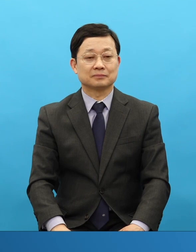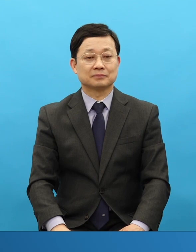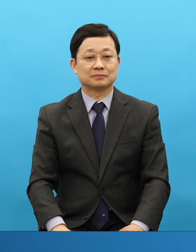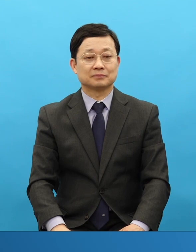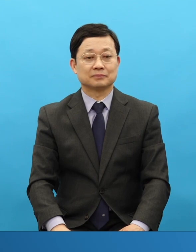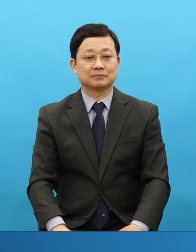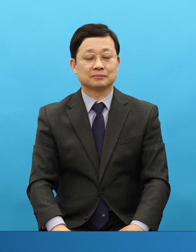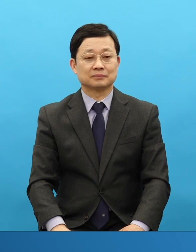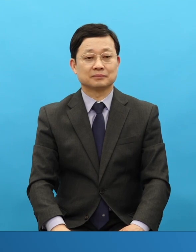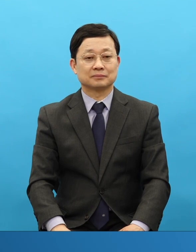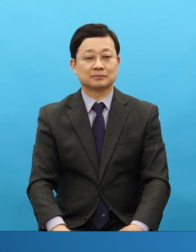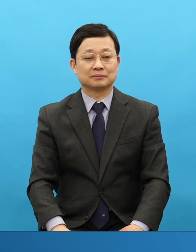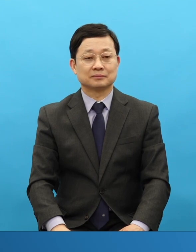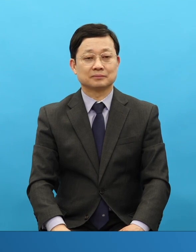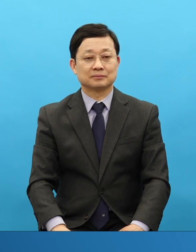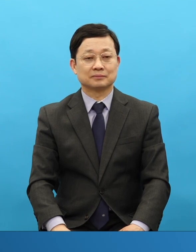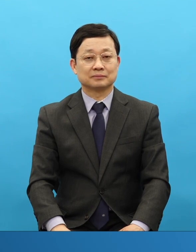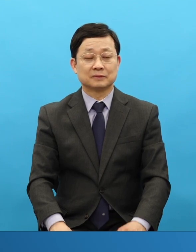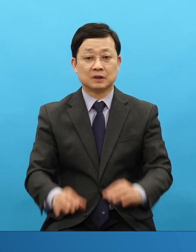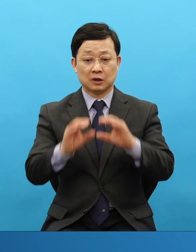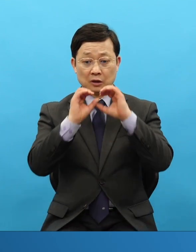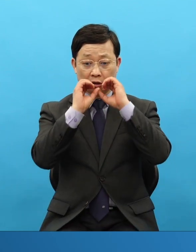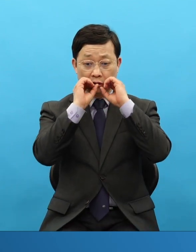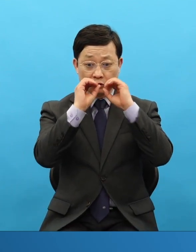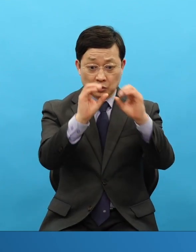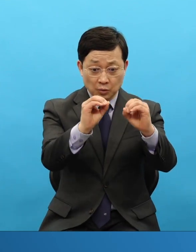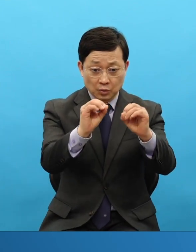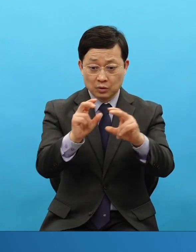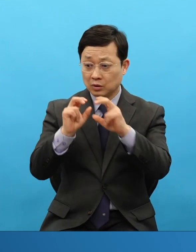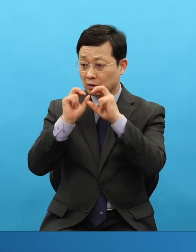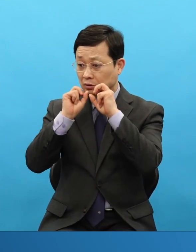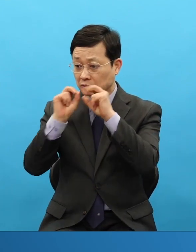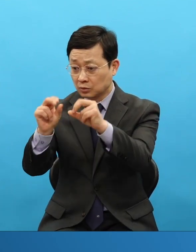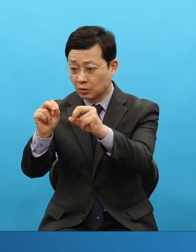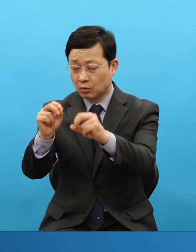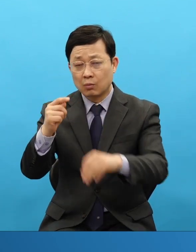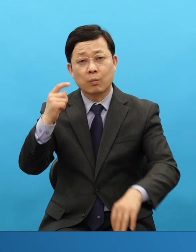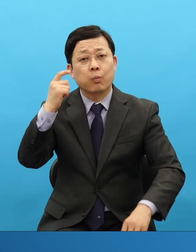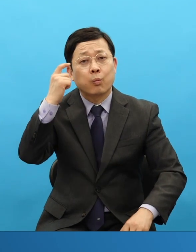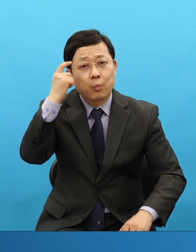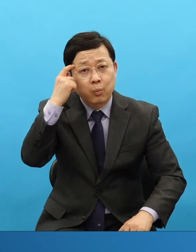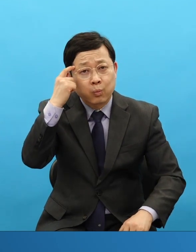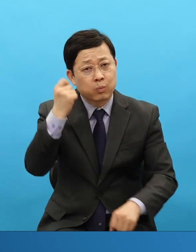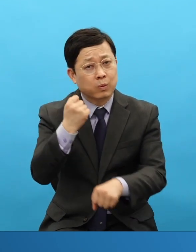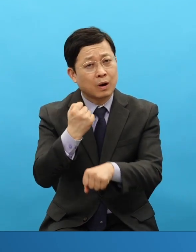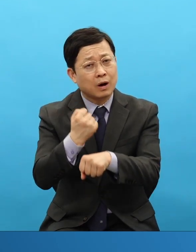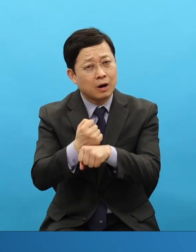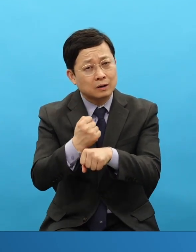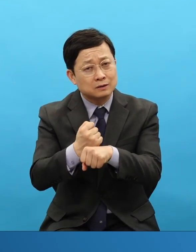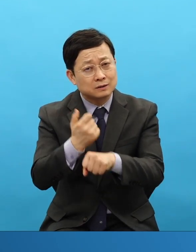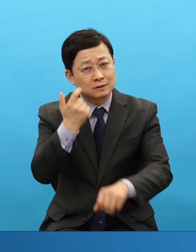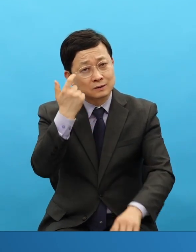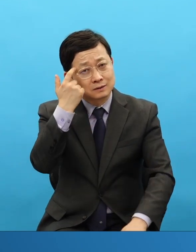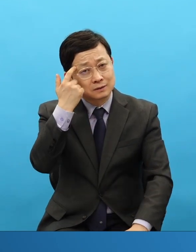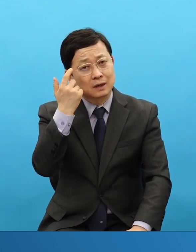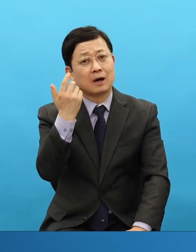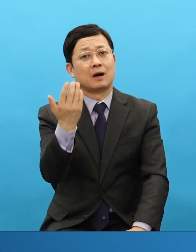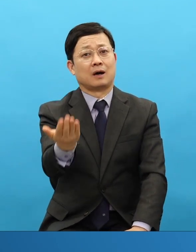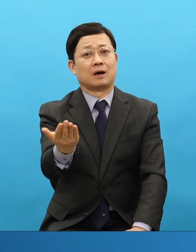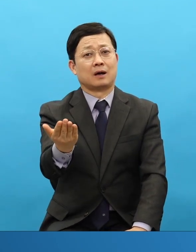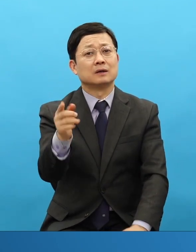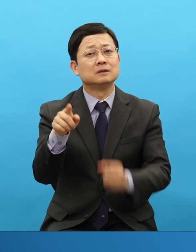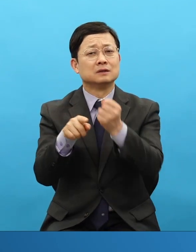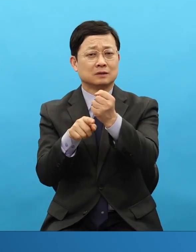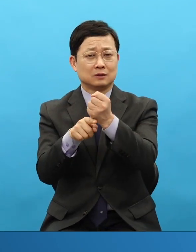전도 선교를 왜 해야 되느냐. Most importantly, why must we do evangelism and missions? 이걸 먼저 알아야